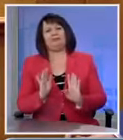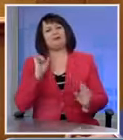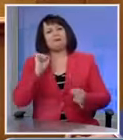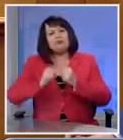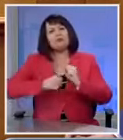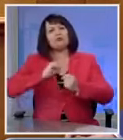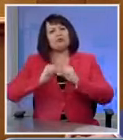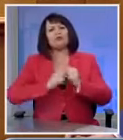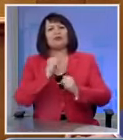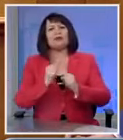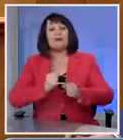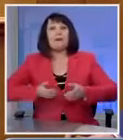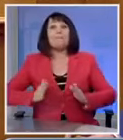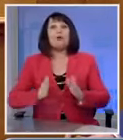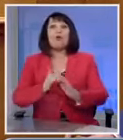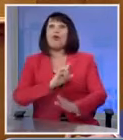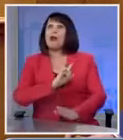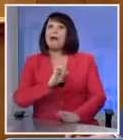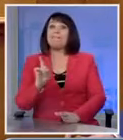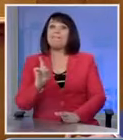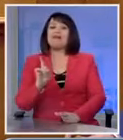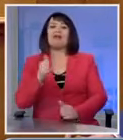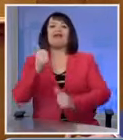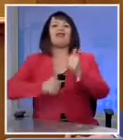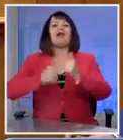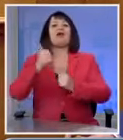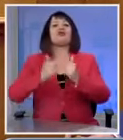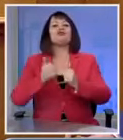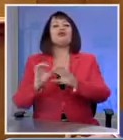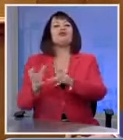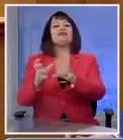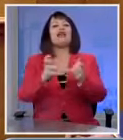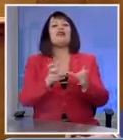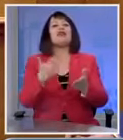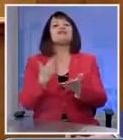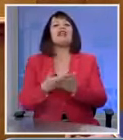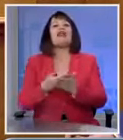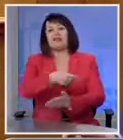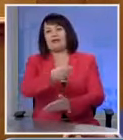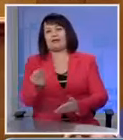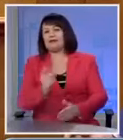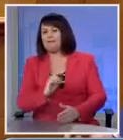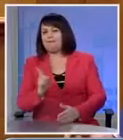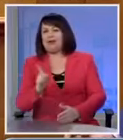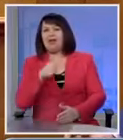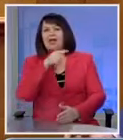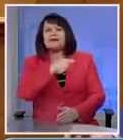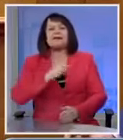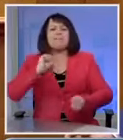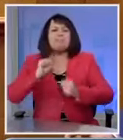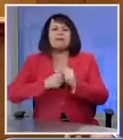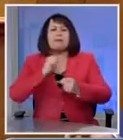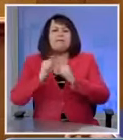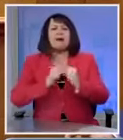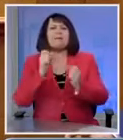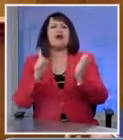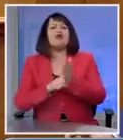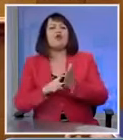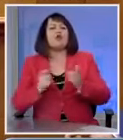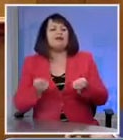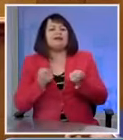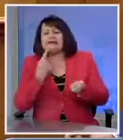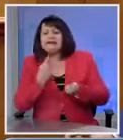προσπάθειας να μην προχωρήσει ο διαγωνισμός για τις αντιληπτικές άδειες. Εξαντλήσατε όποια θεσμική δυνατότητα